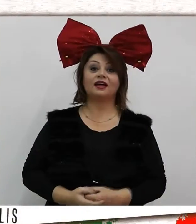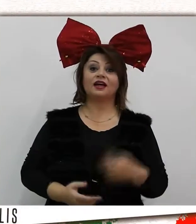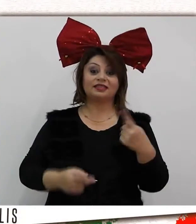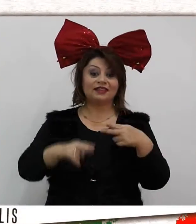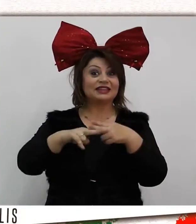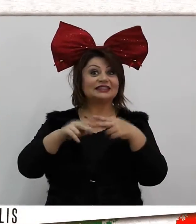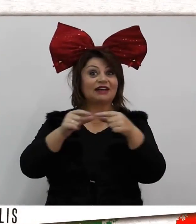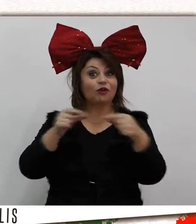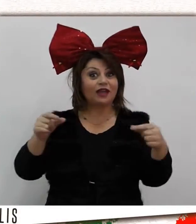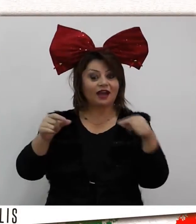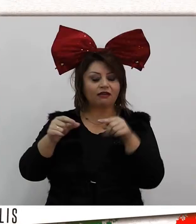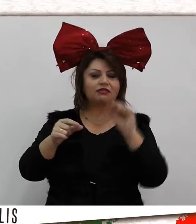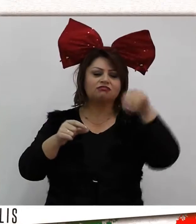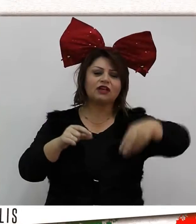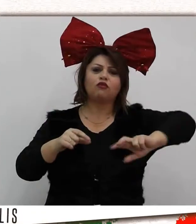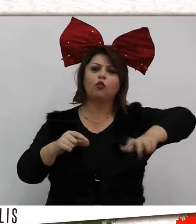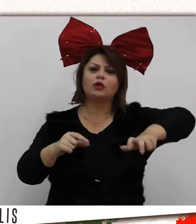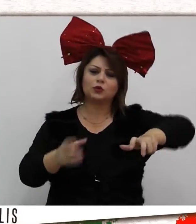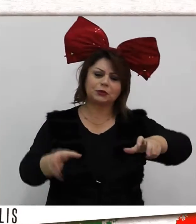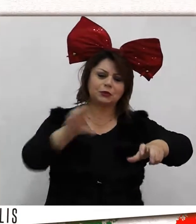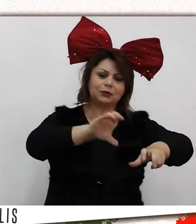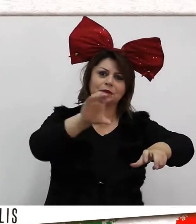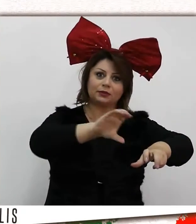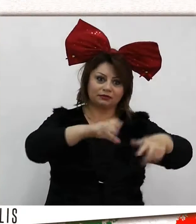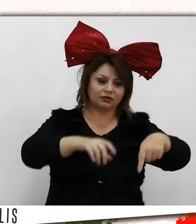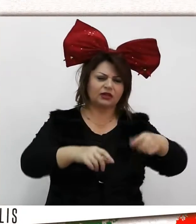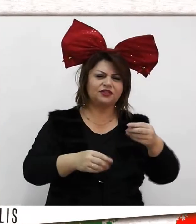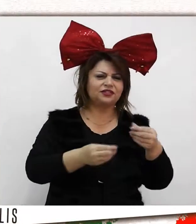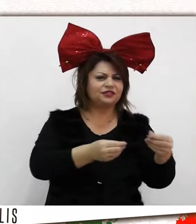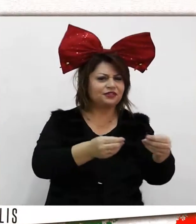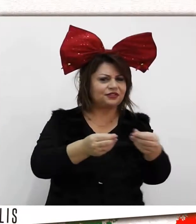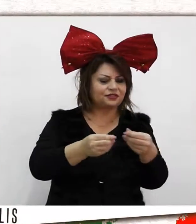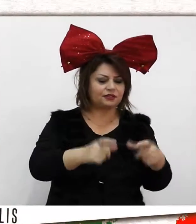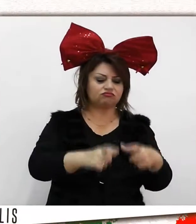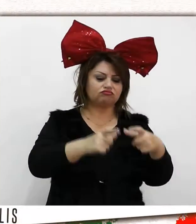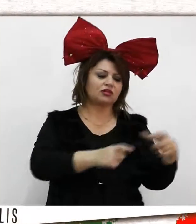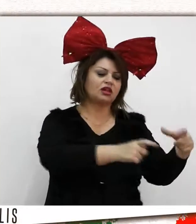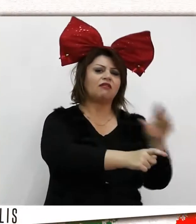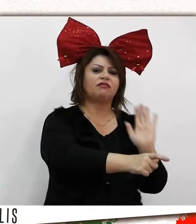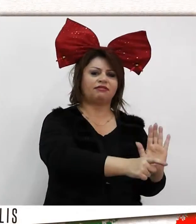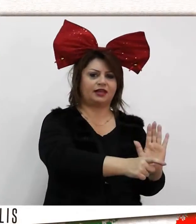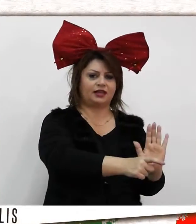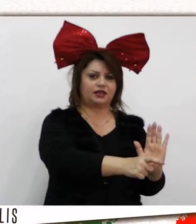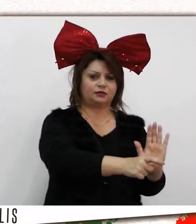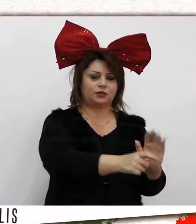Inserite i savoiardi in un frullatore, tritateli finemente e teneteli in parte.